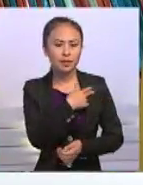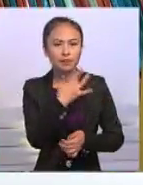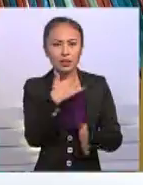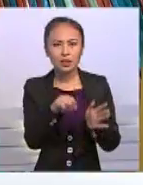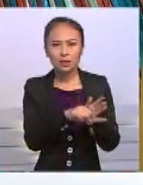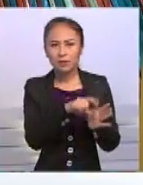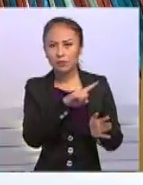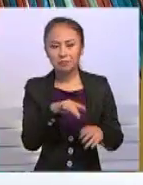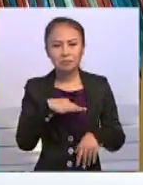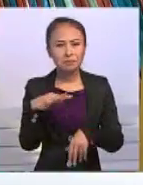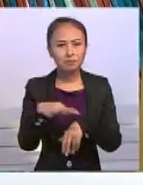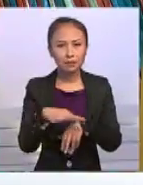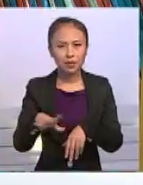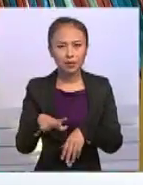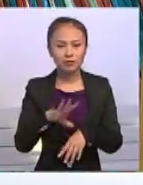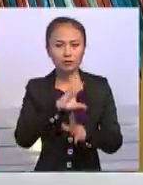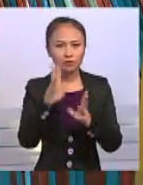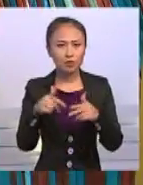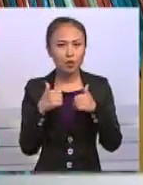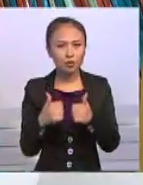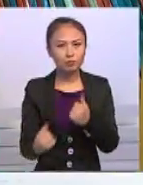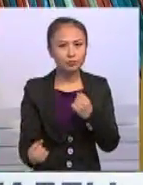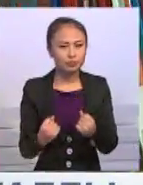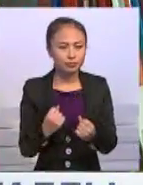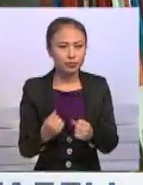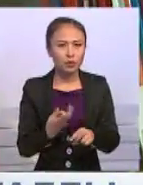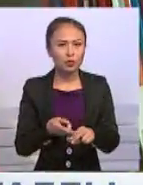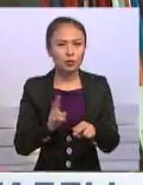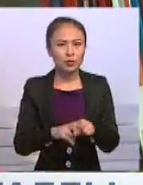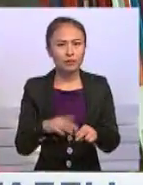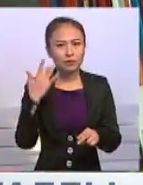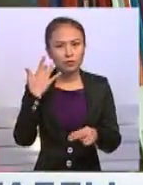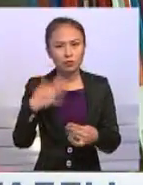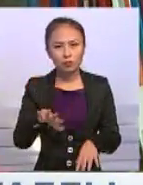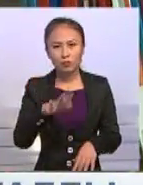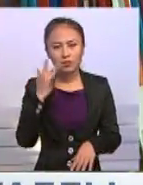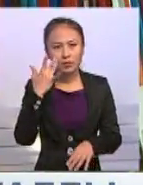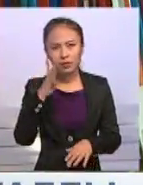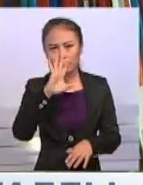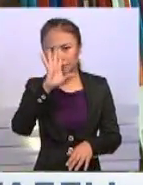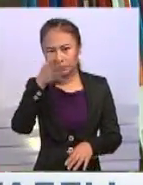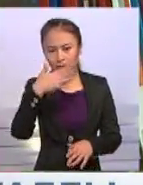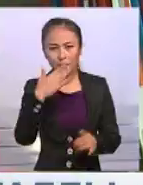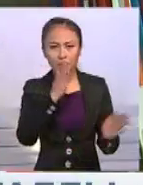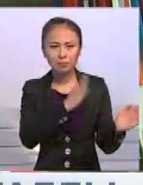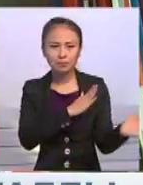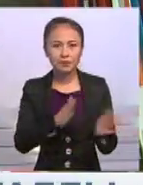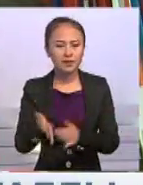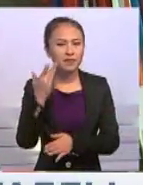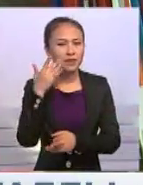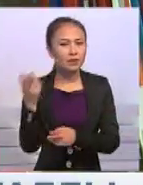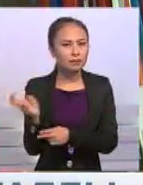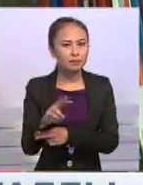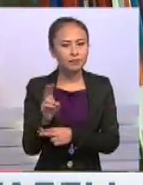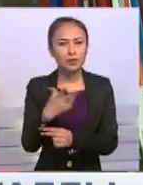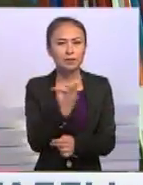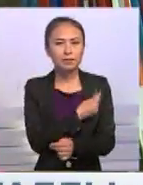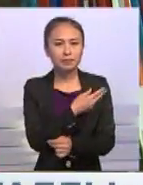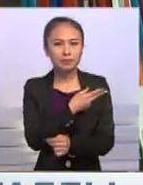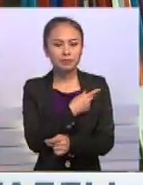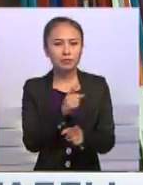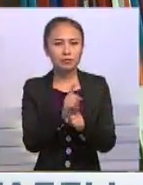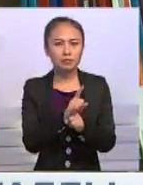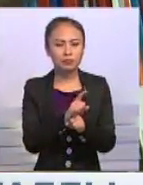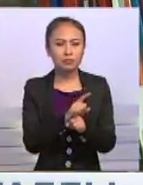бойда ауырмаймыз. Жақсы боламыз, сосын екі жылдай болды қатарынан келіп алып жүргенімізге. Жағымсыз